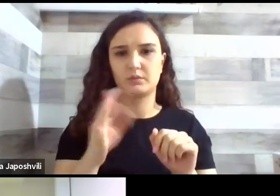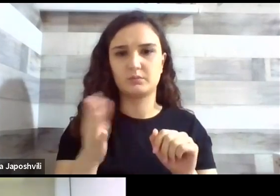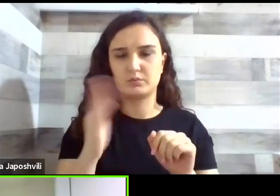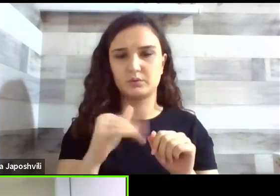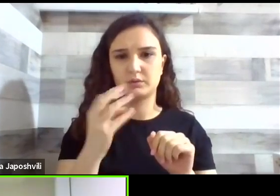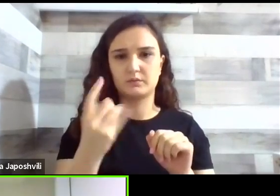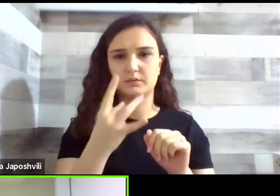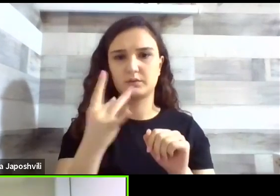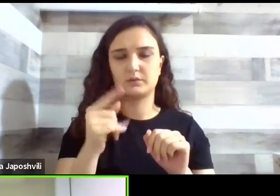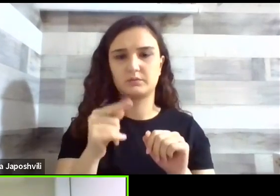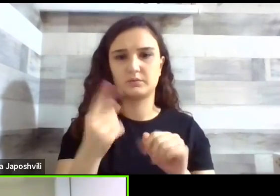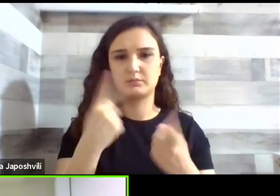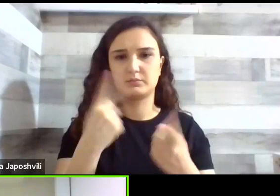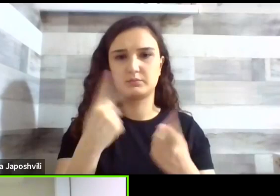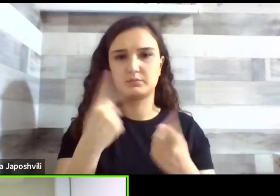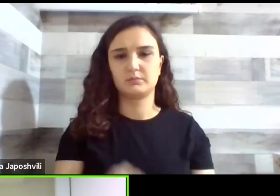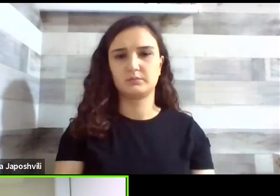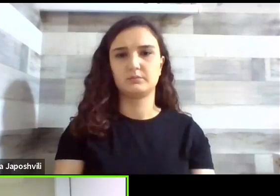ერთხელ დავაბრუნდეთ